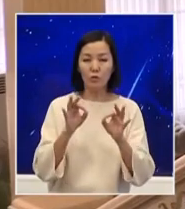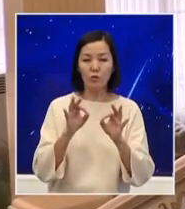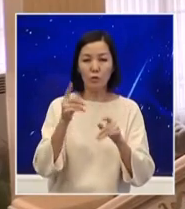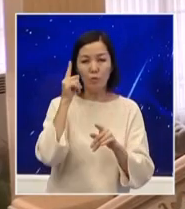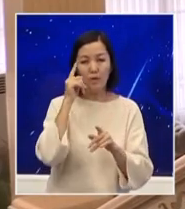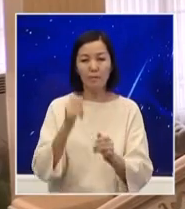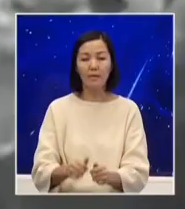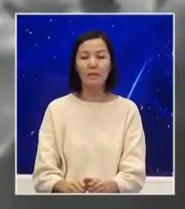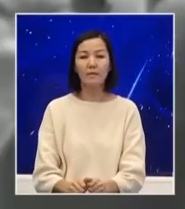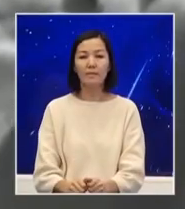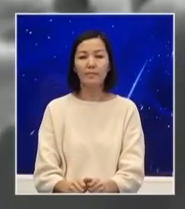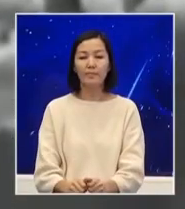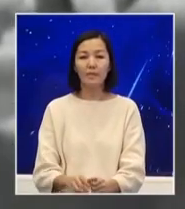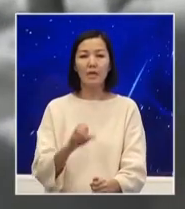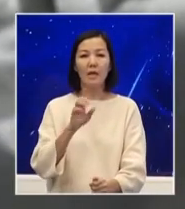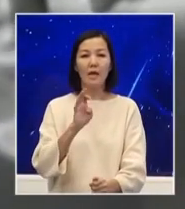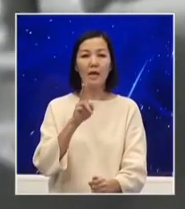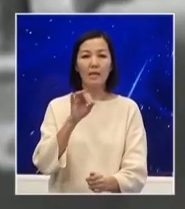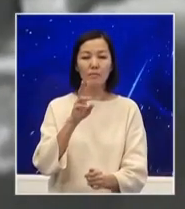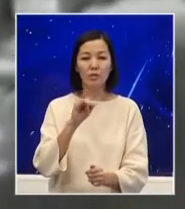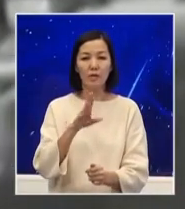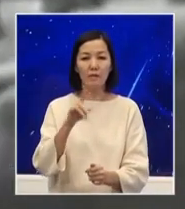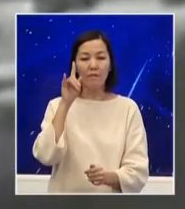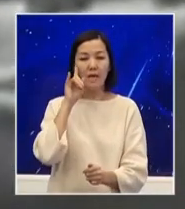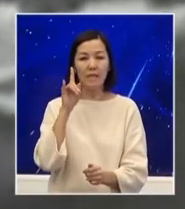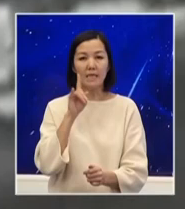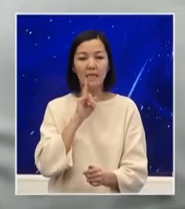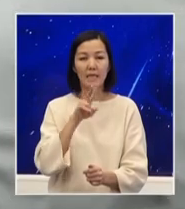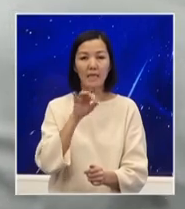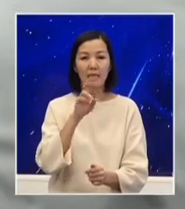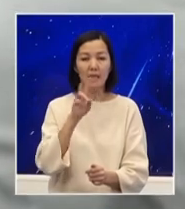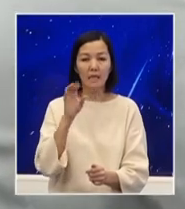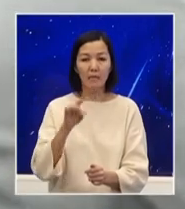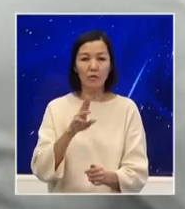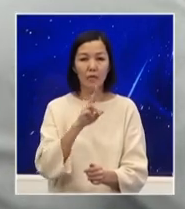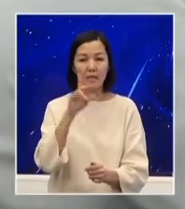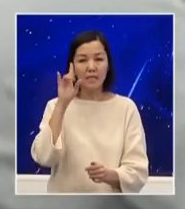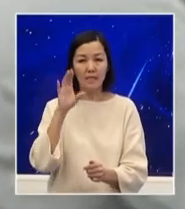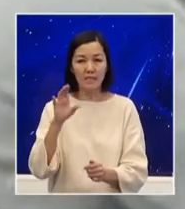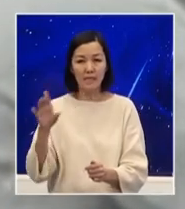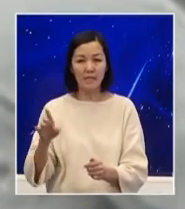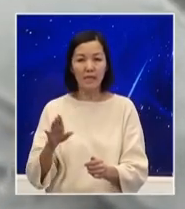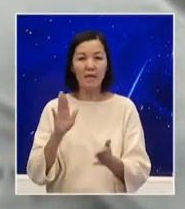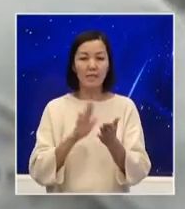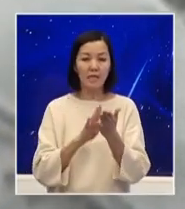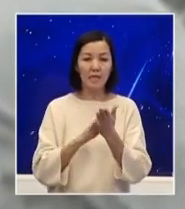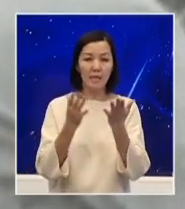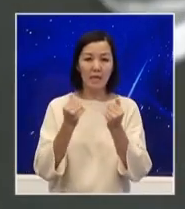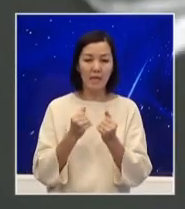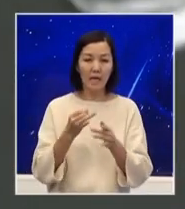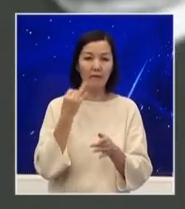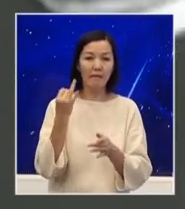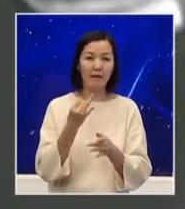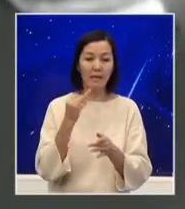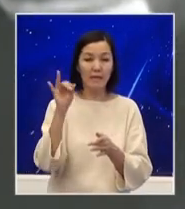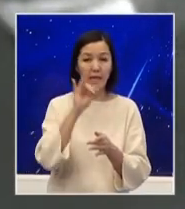ойлаймын. Әнуар Әлімжанов Қазақстан Ленин комсомолы және Қазақ КСР мемлекеттік сыйлығының иегері. Оның тарихи романдары